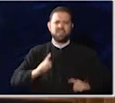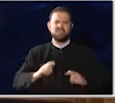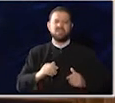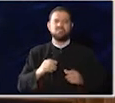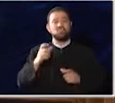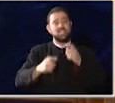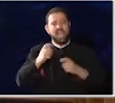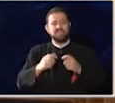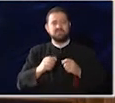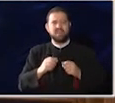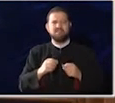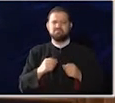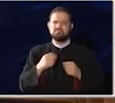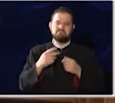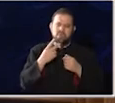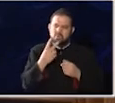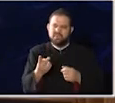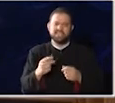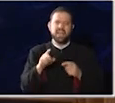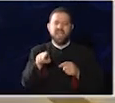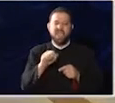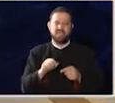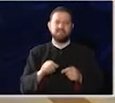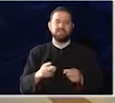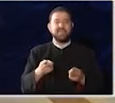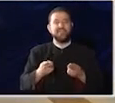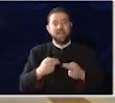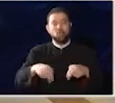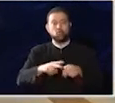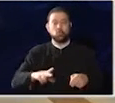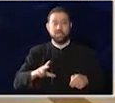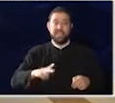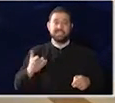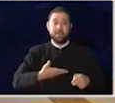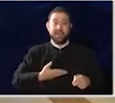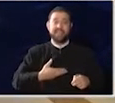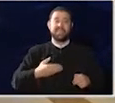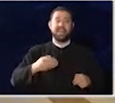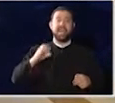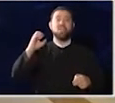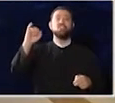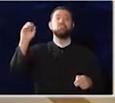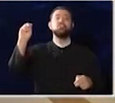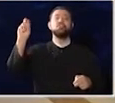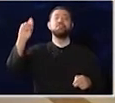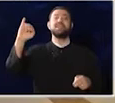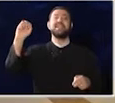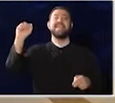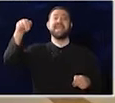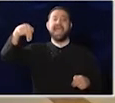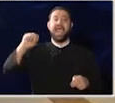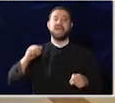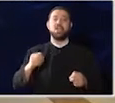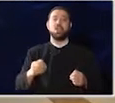ei. Invitatul nostru este părintele dr. Marius Ciprian Dinu, coordonator al preoților de caritate din